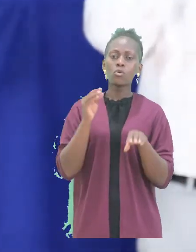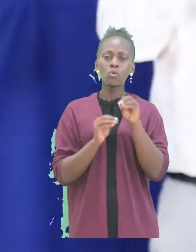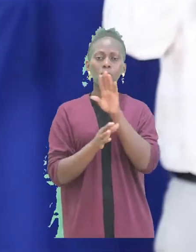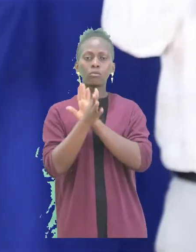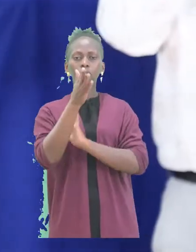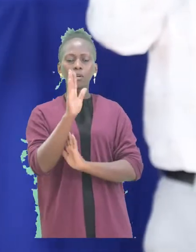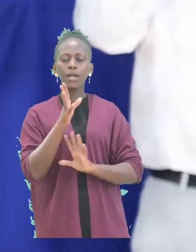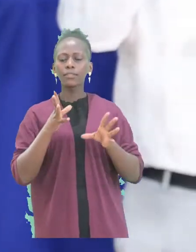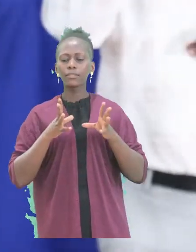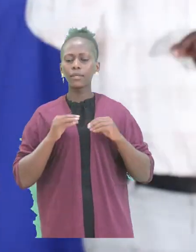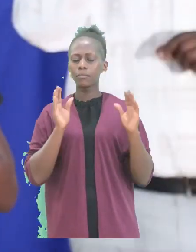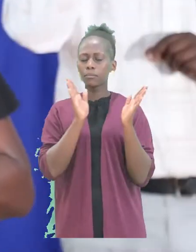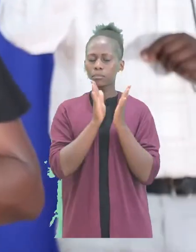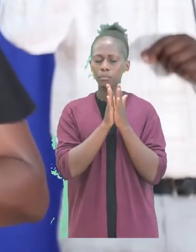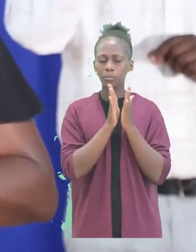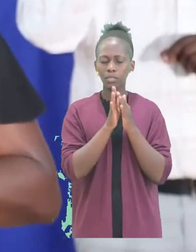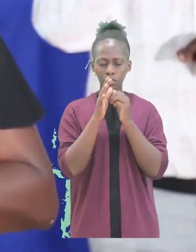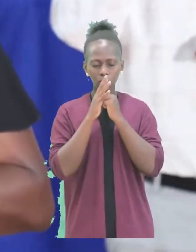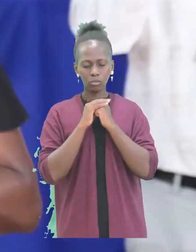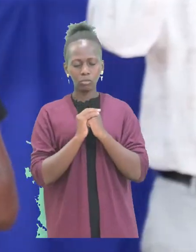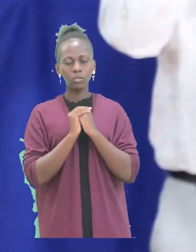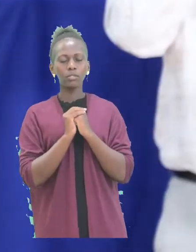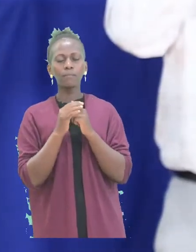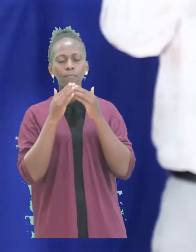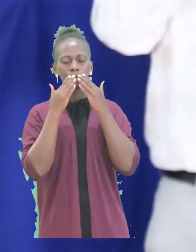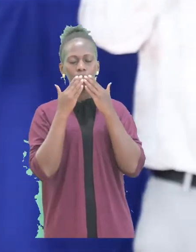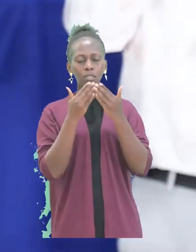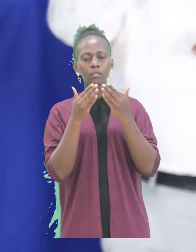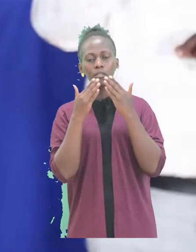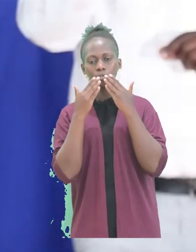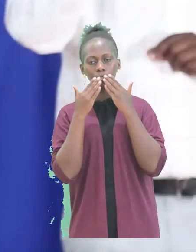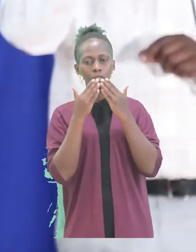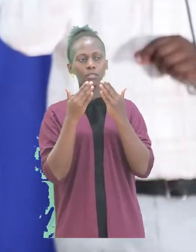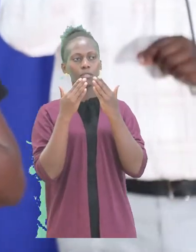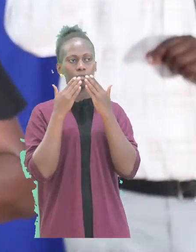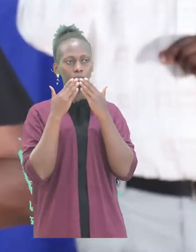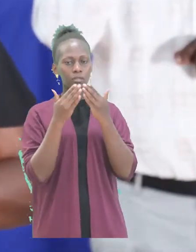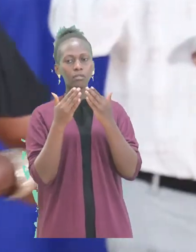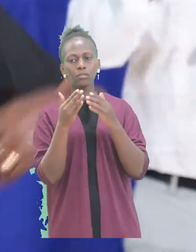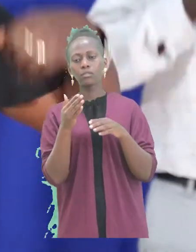na utukufu Baba. Ni asante mfalme, ni asante Baba.